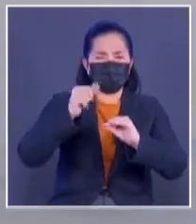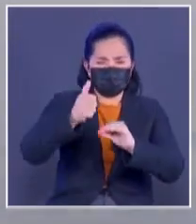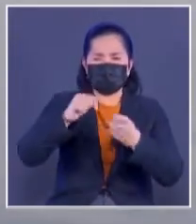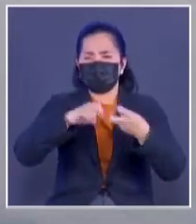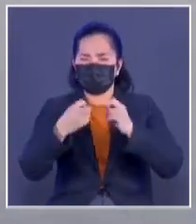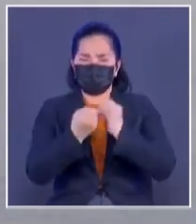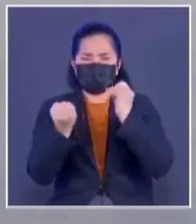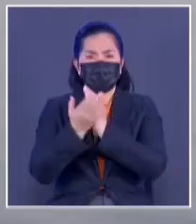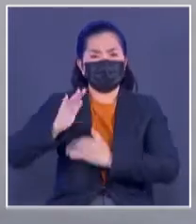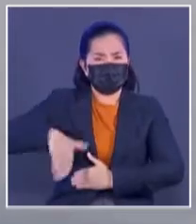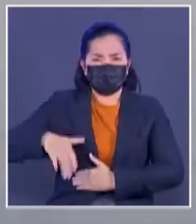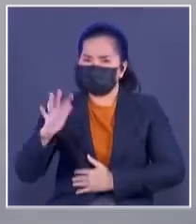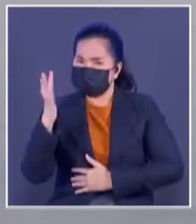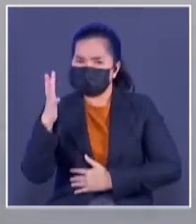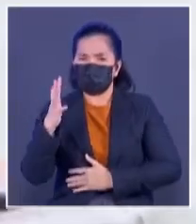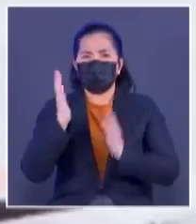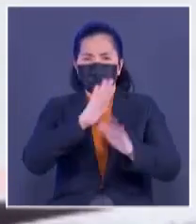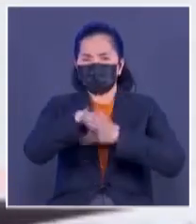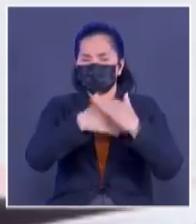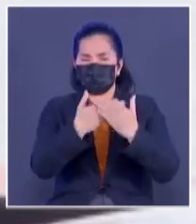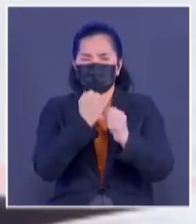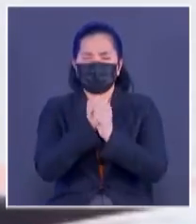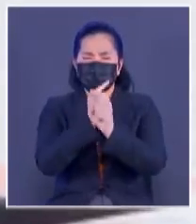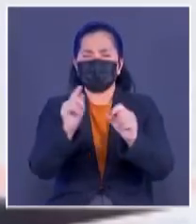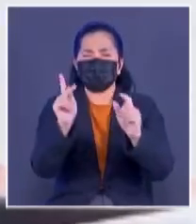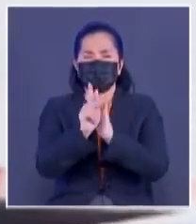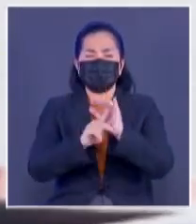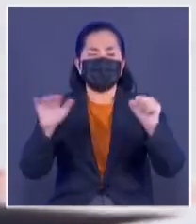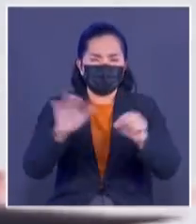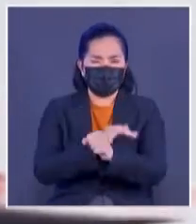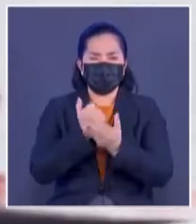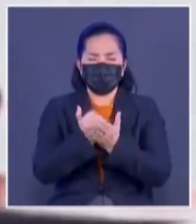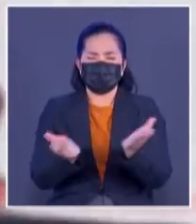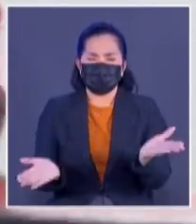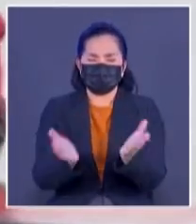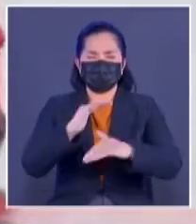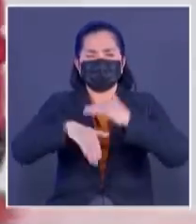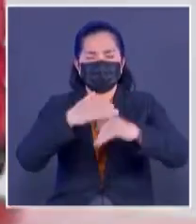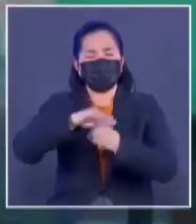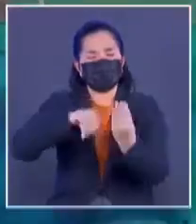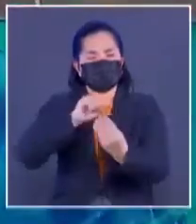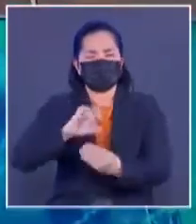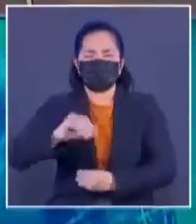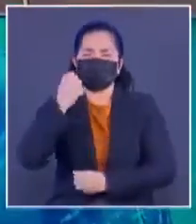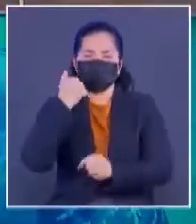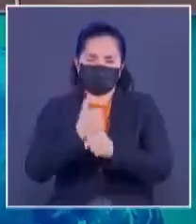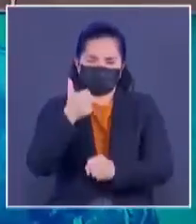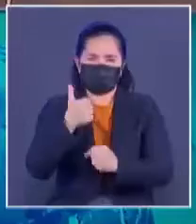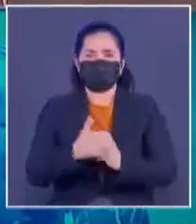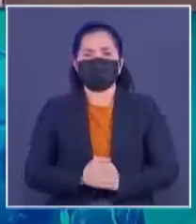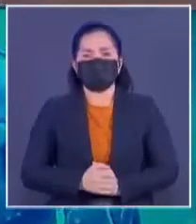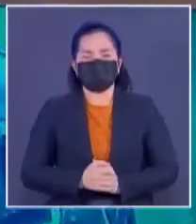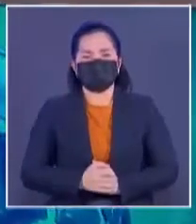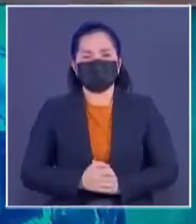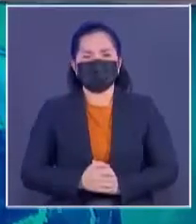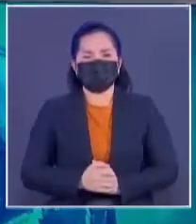ากันเรื่องว่าเป็นแรงงานเถื่อนทุกคนจะได้ถูกต้องตามกฎหมายแล้วก็ทำงานขับเคลื่อนเศรษฐกิจกันไปได ้ก็ในเมื่อมีความต้องการนะคะน่าจะ